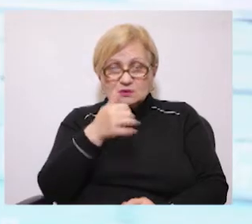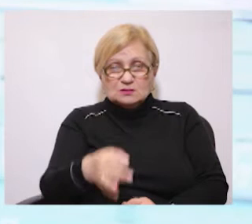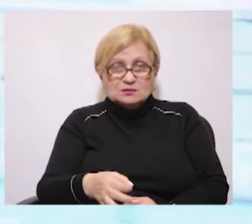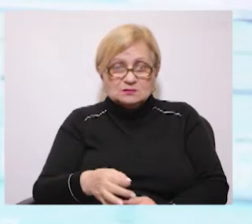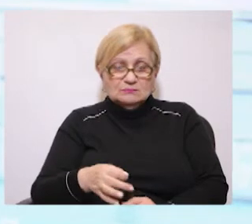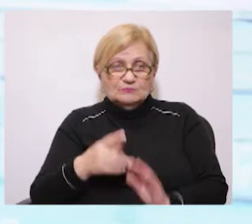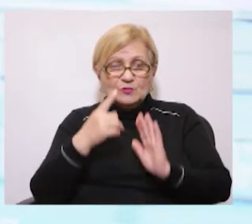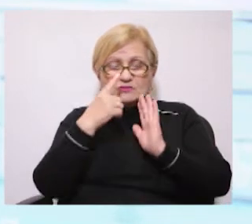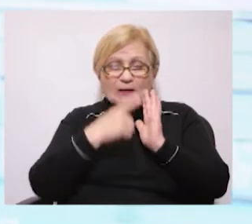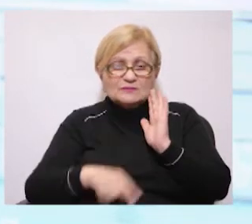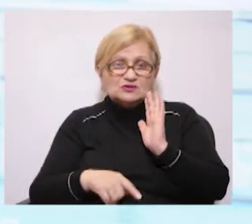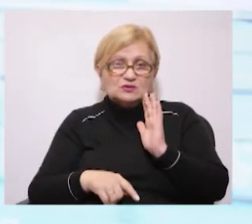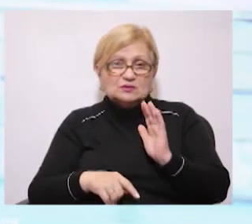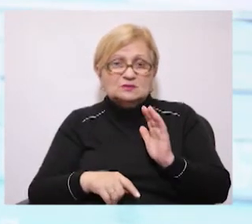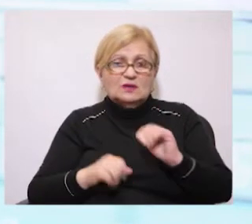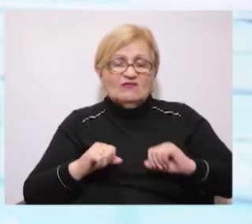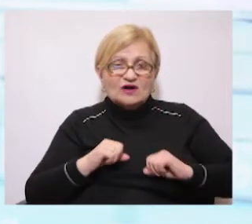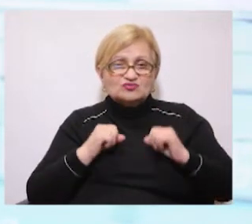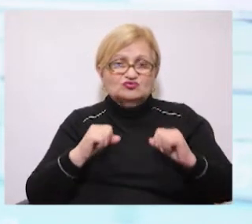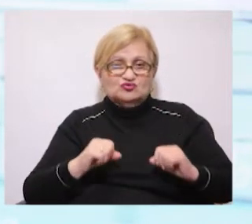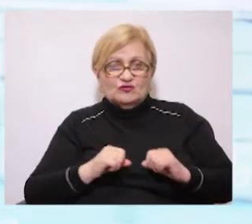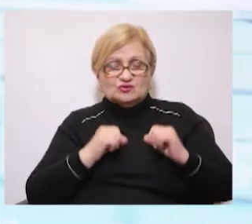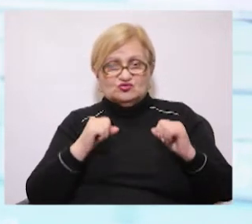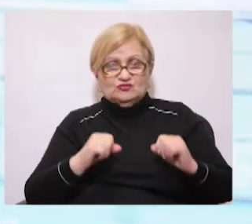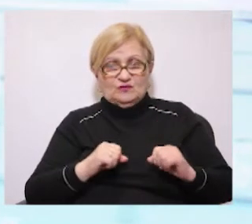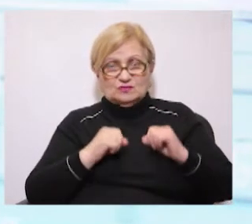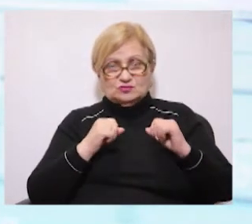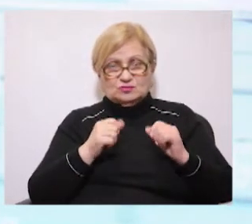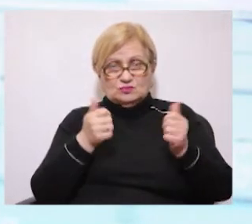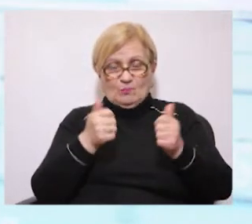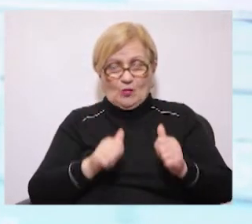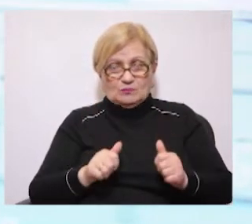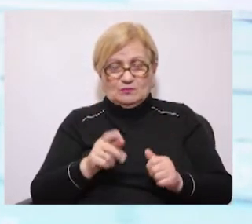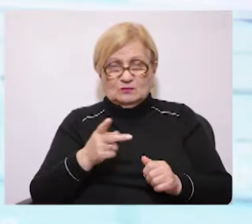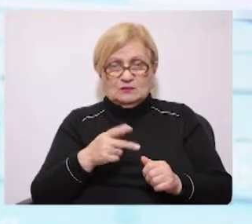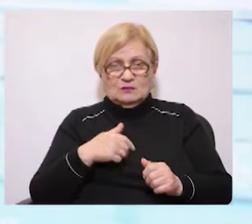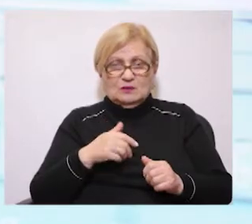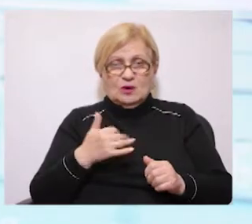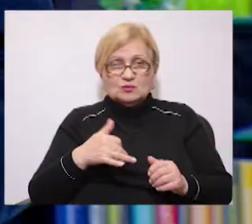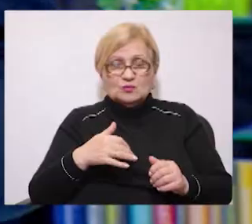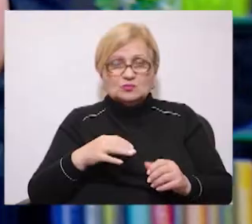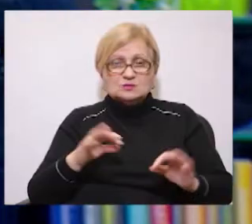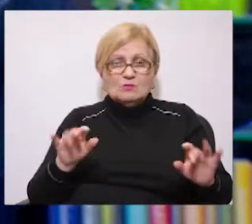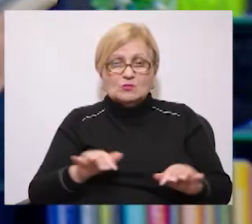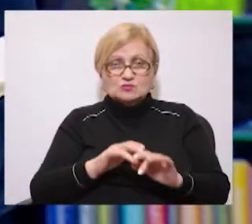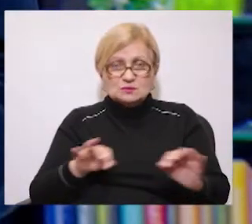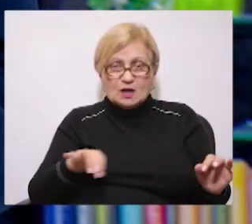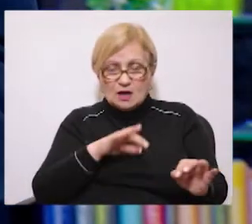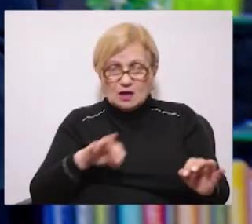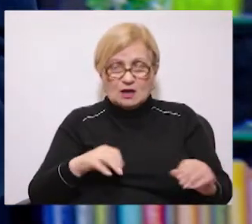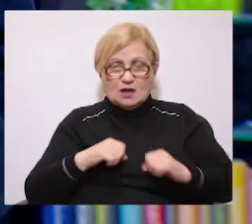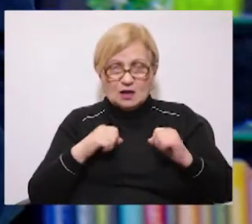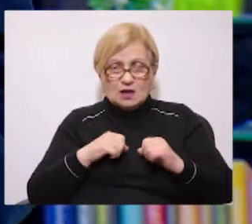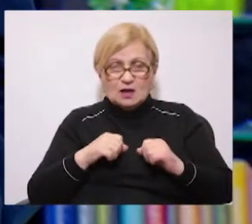რომ დამიჯეროთ, რომ ვარჯიშის ფორმას ღებულობს ეს, აი როგორც რაღაცა მე მუსიკაში რომ ეცადინებ, როგორც ფეხბურთში რომ